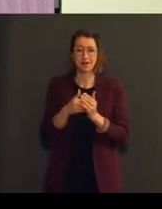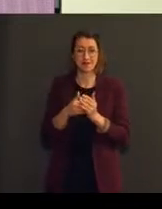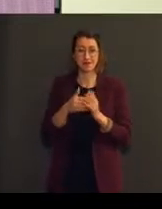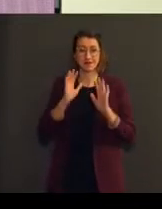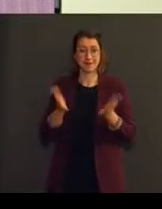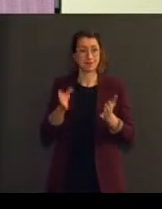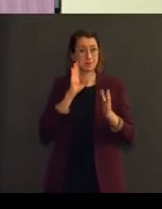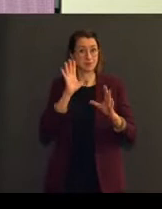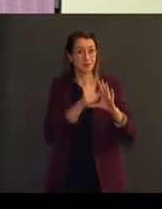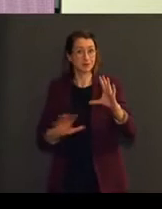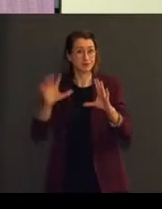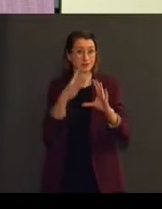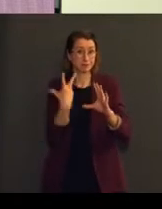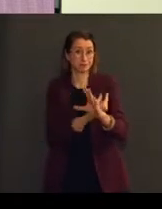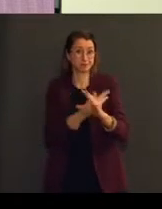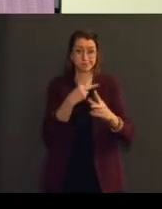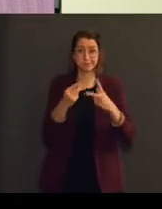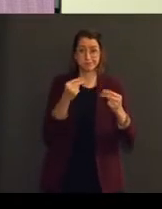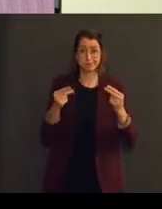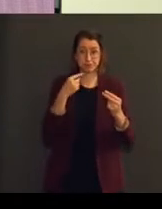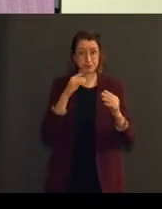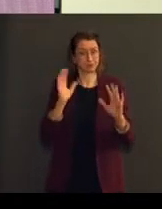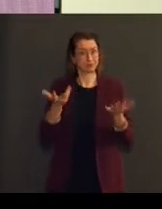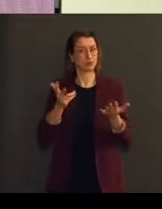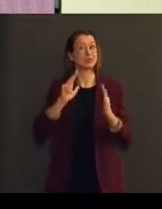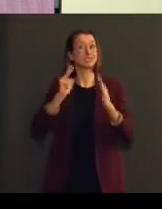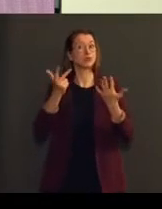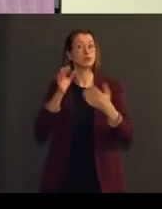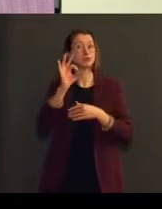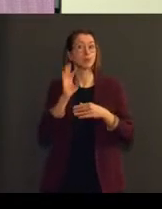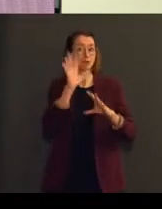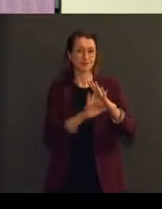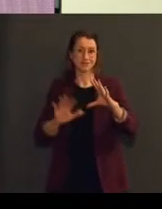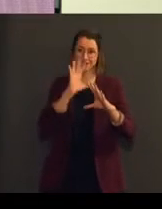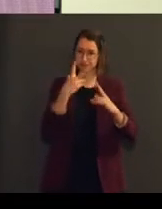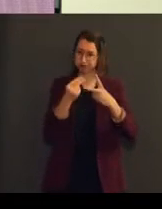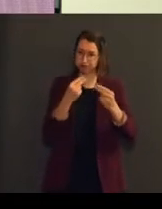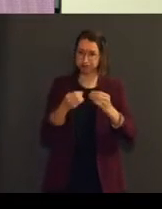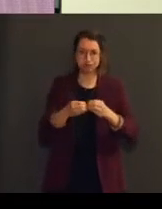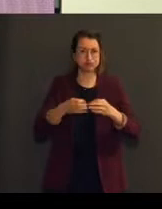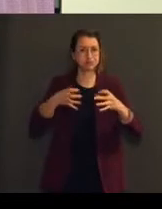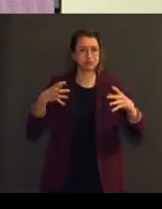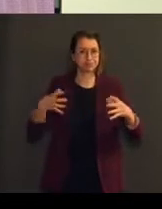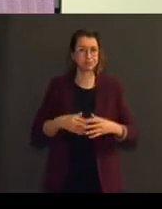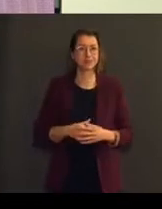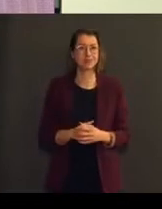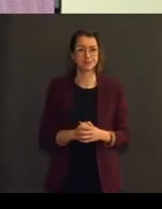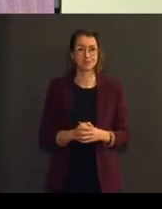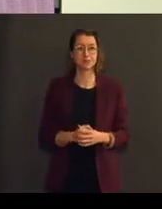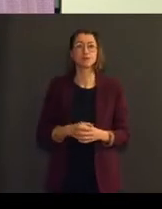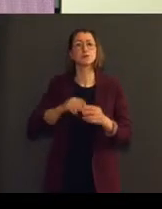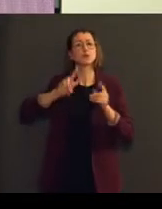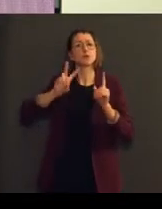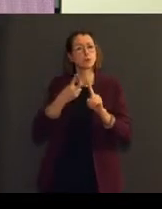qui ont reçu une première dose de vaccin et 659 000 qui ont reçu une deuxième dose. Ce qui nous amène à avoir